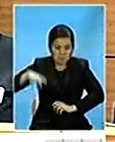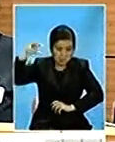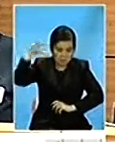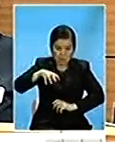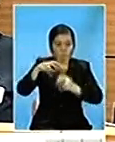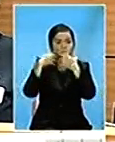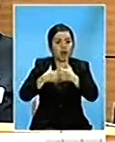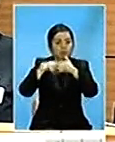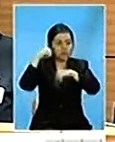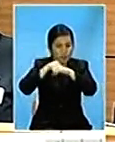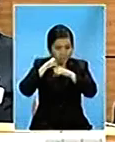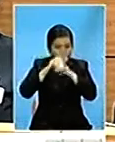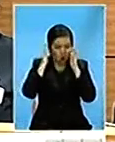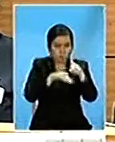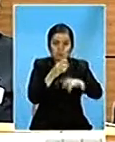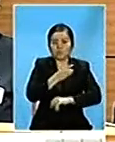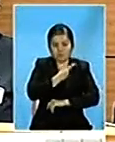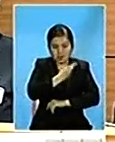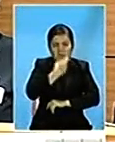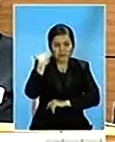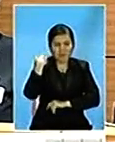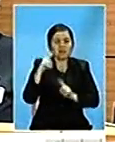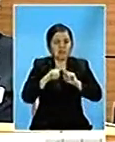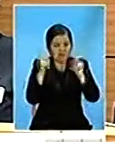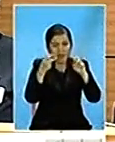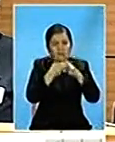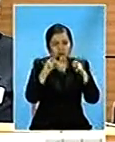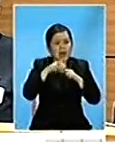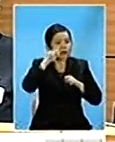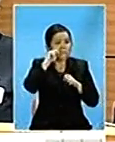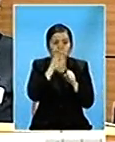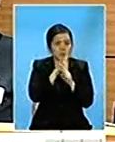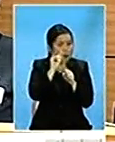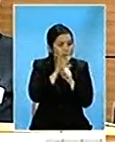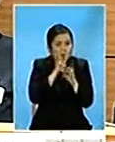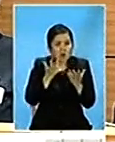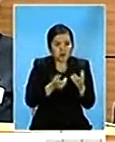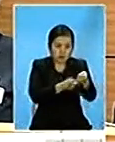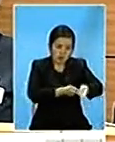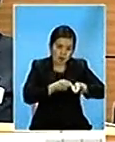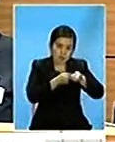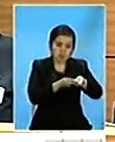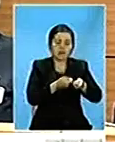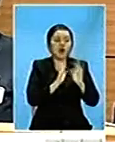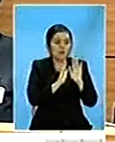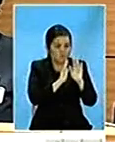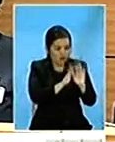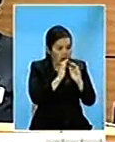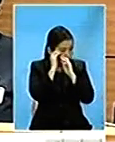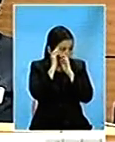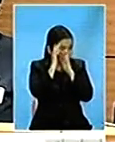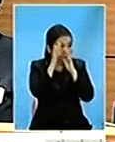ให้เนี่ยพี่น้องเขาก็ดีใจแต่ว่านี่แหละคือปัญหาเรื่องแหล่งน้ำไม่เพียงพอผมจึงฝากความหวังไว้กับท่